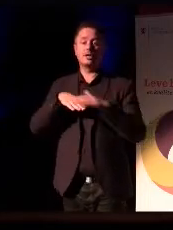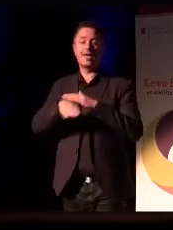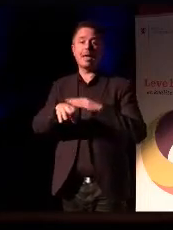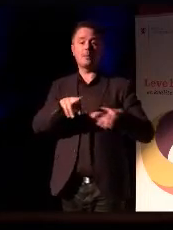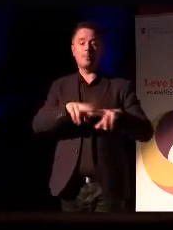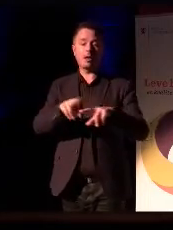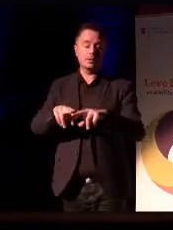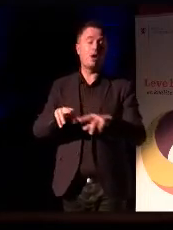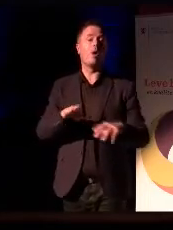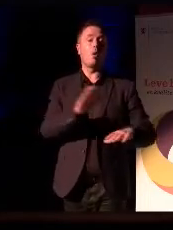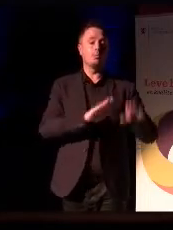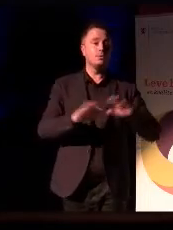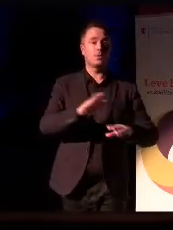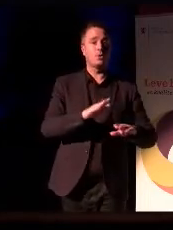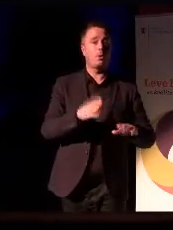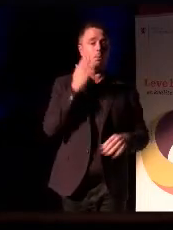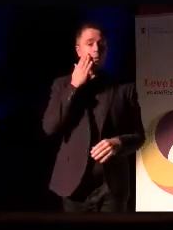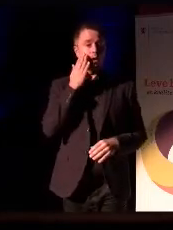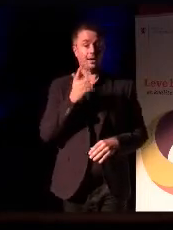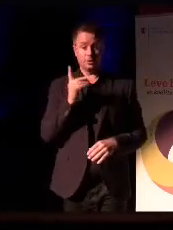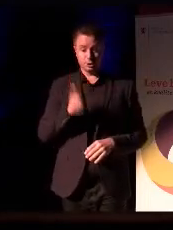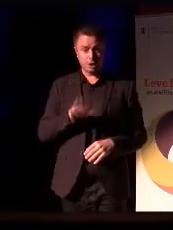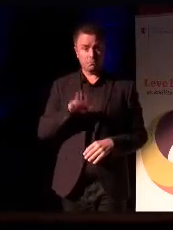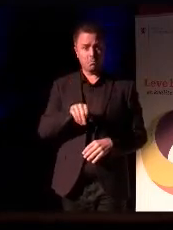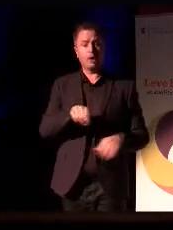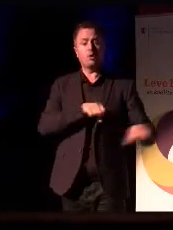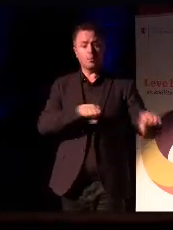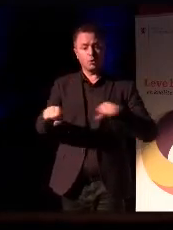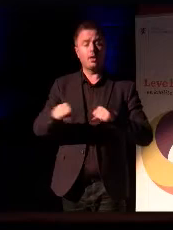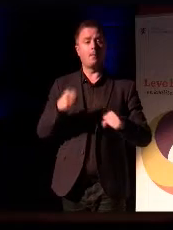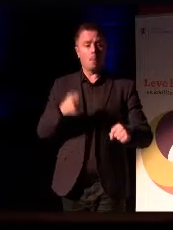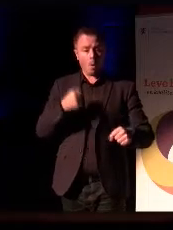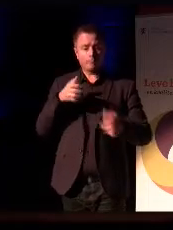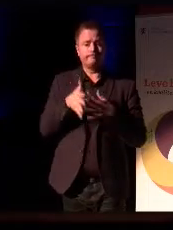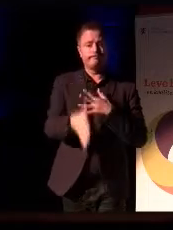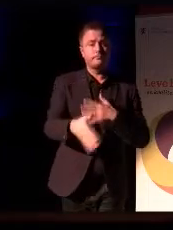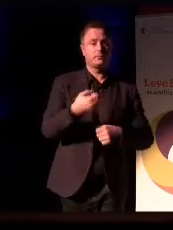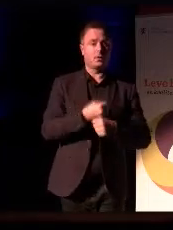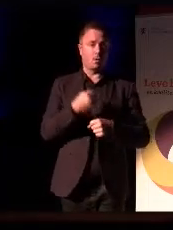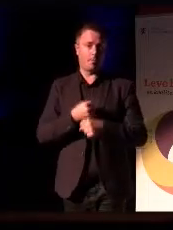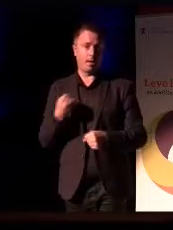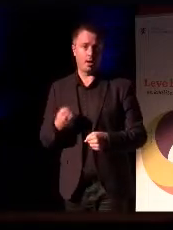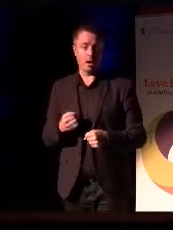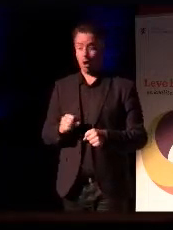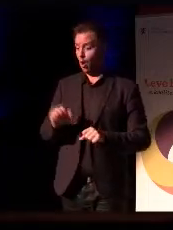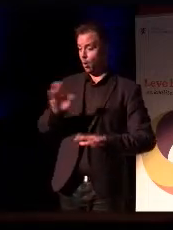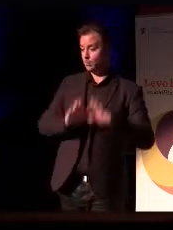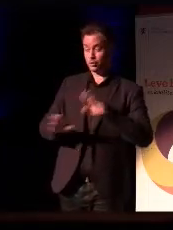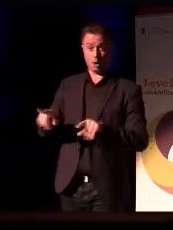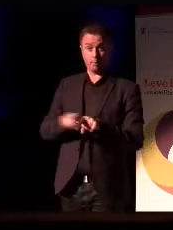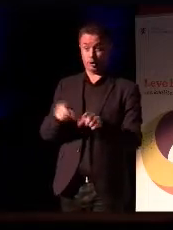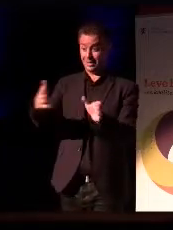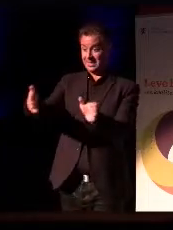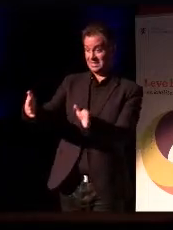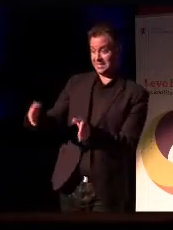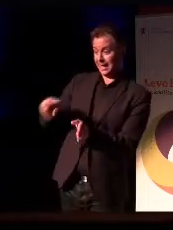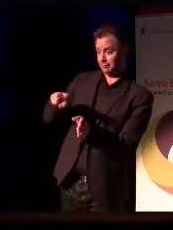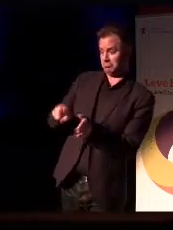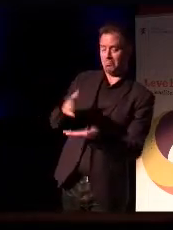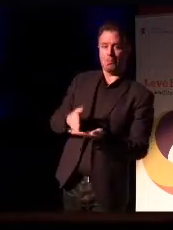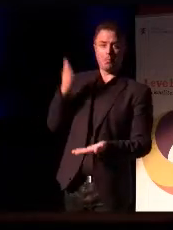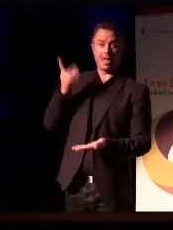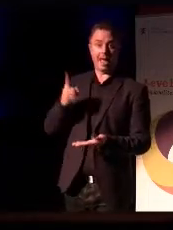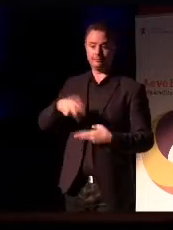i kommunene at jobben må gjøres. Heldøgns omsorg mer enn en seng å sove i, eller en stol å sitte